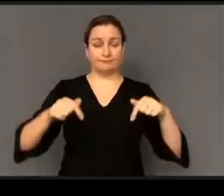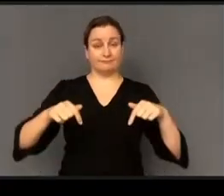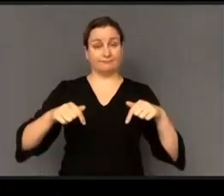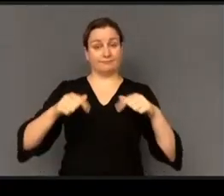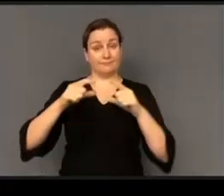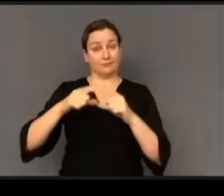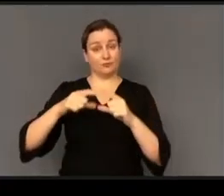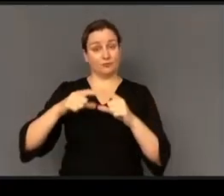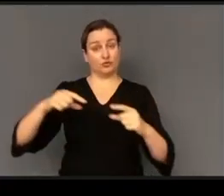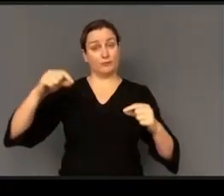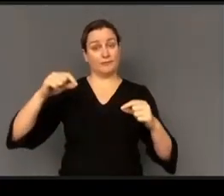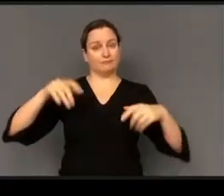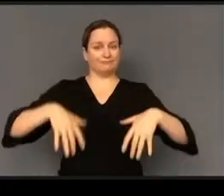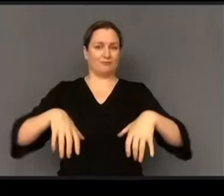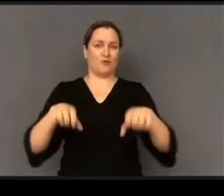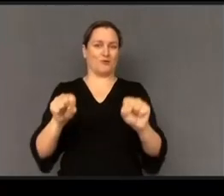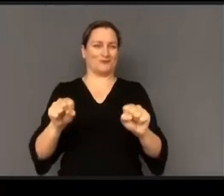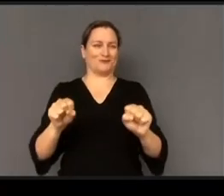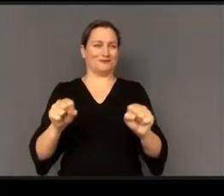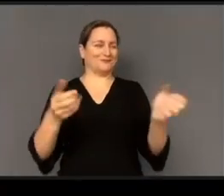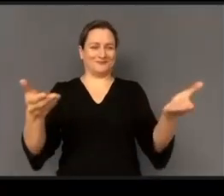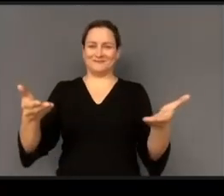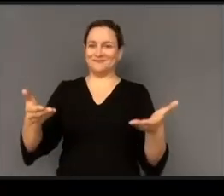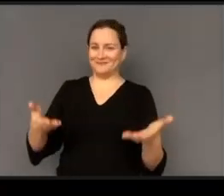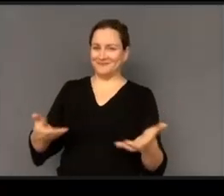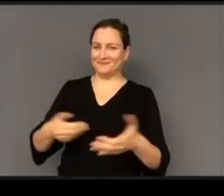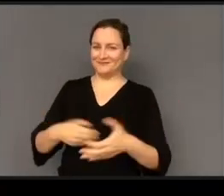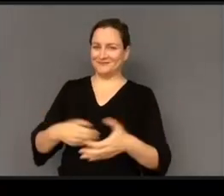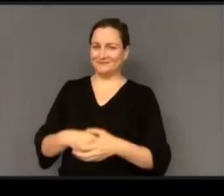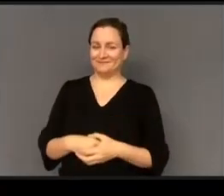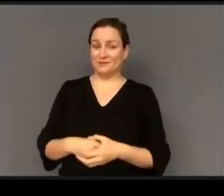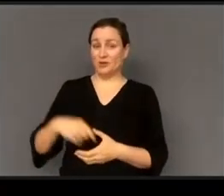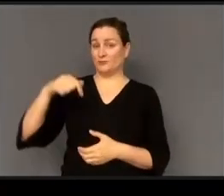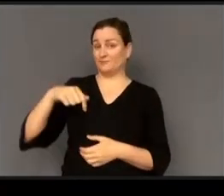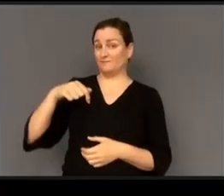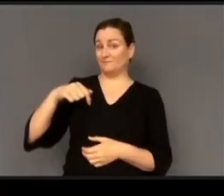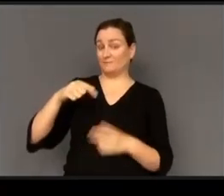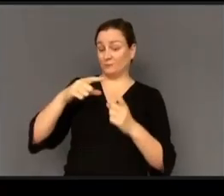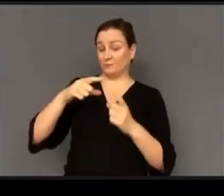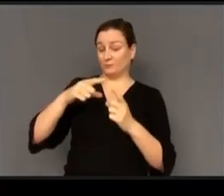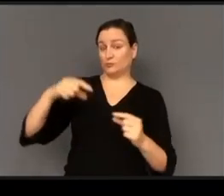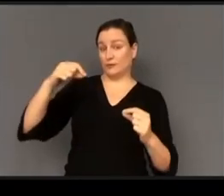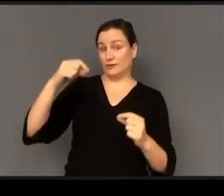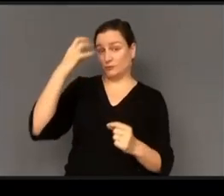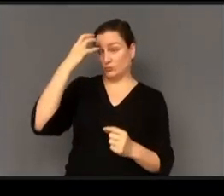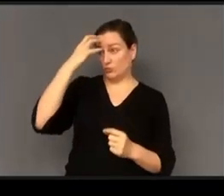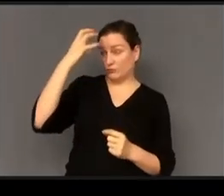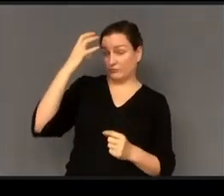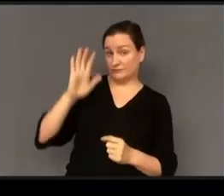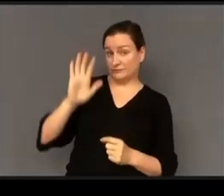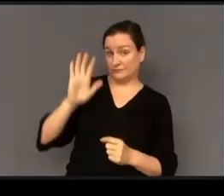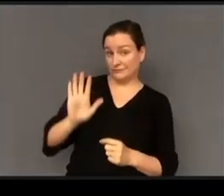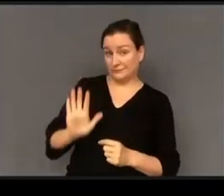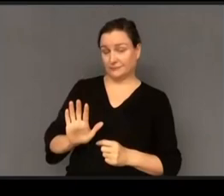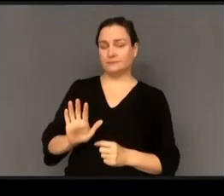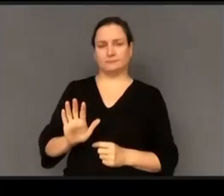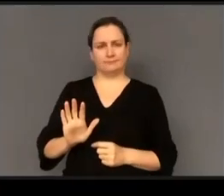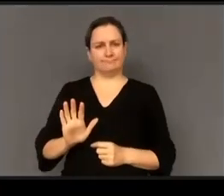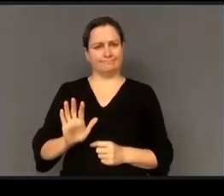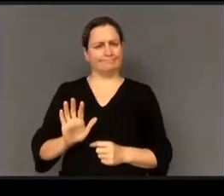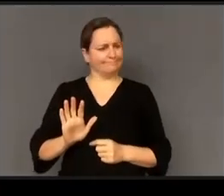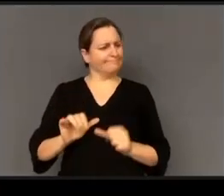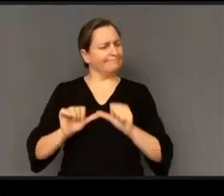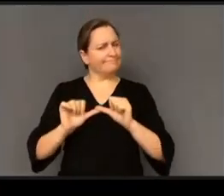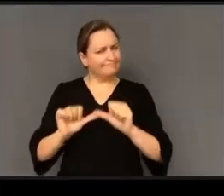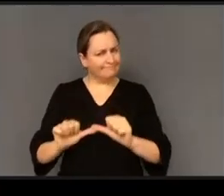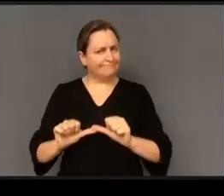وبصفتنا الدوله المضيفه فان حكومه اليابان تؤمن بانه من مسؤوليتنا الهامه ان نساهم